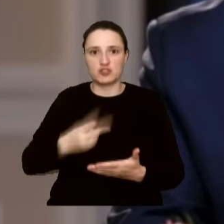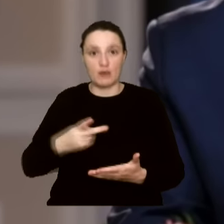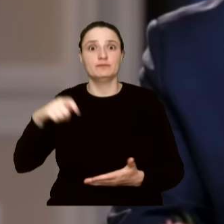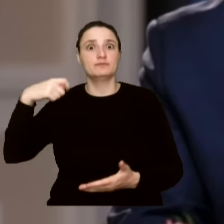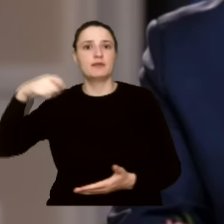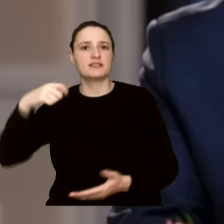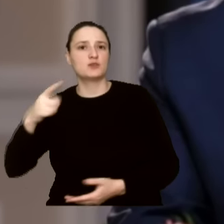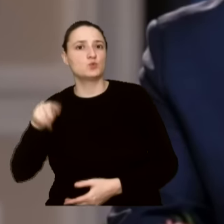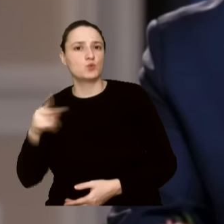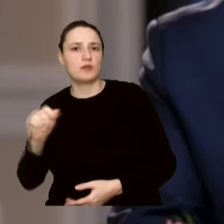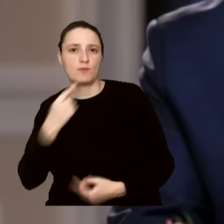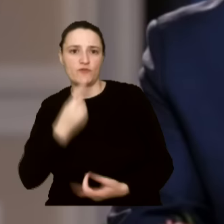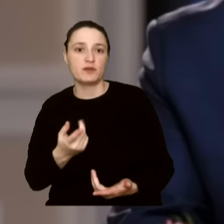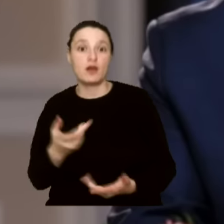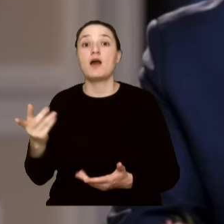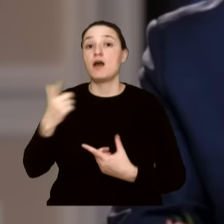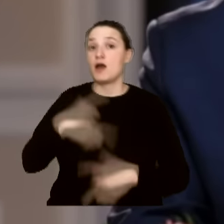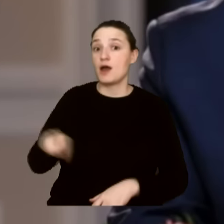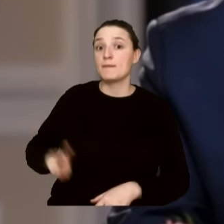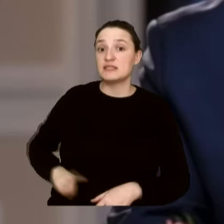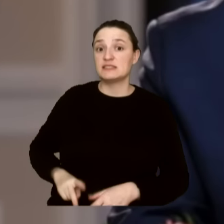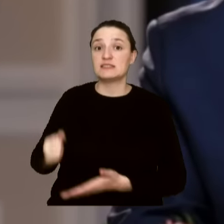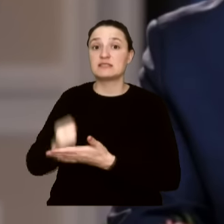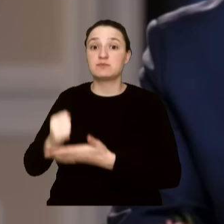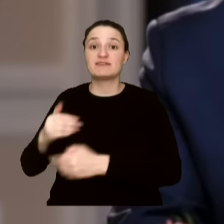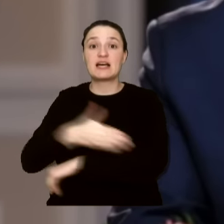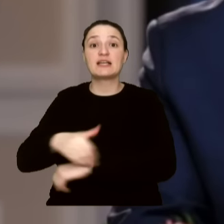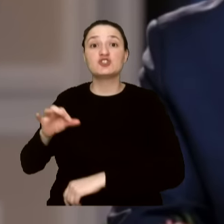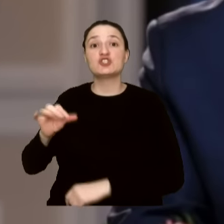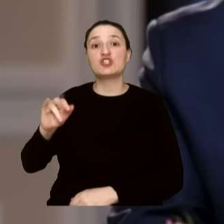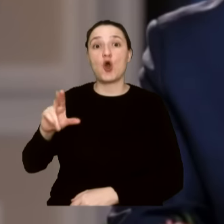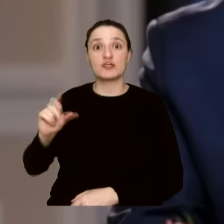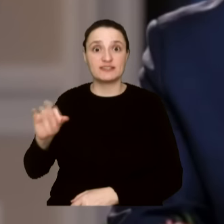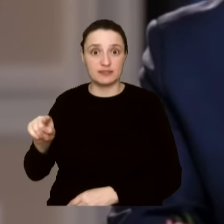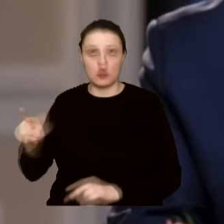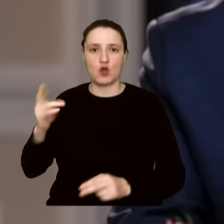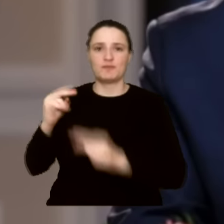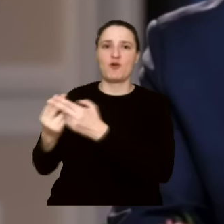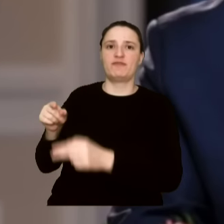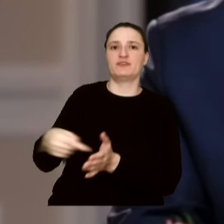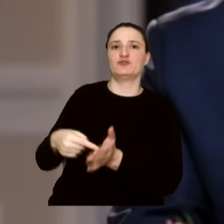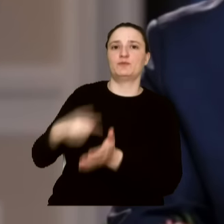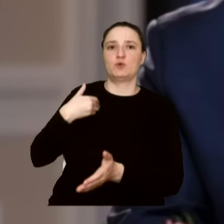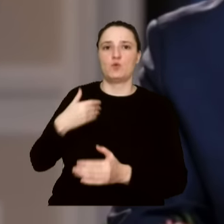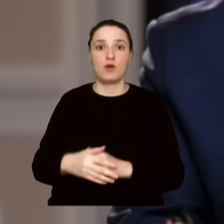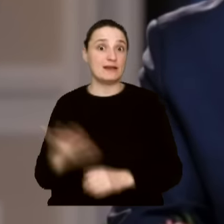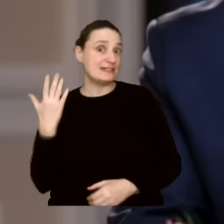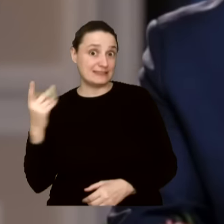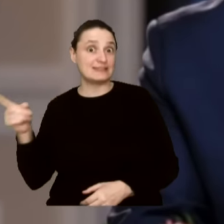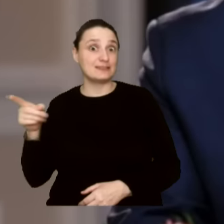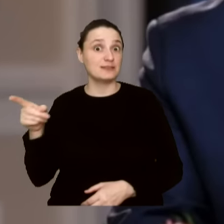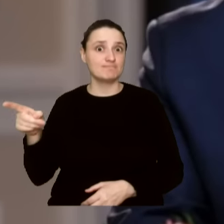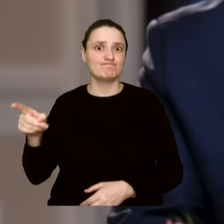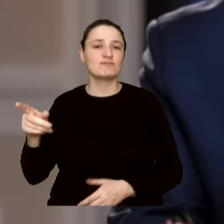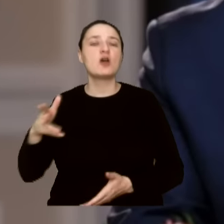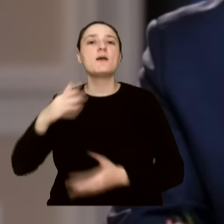do słów i działań ministra spraw zagranicznych Radosława Sikorskiego. Ostatnio rozpoczął on procedurę odwołania